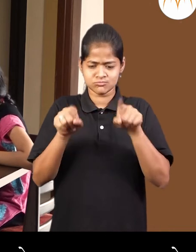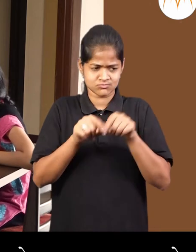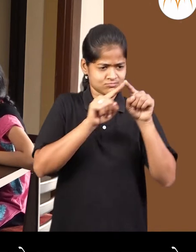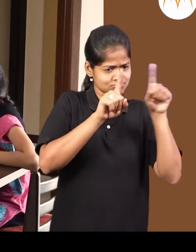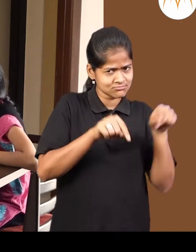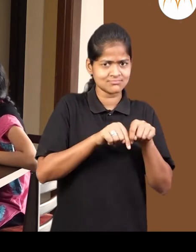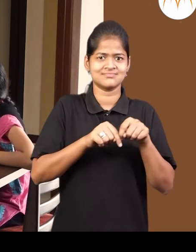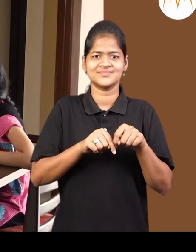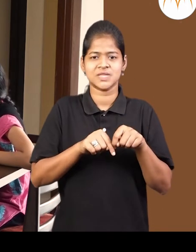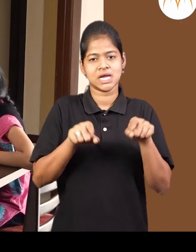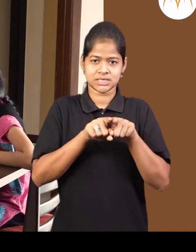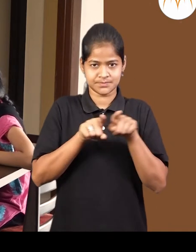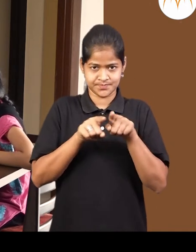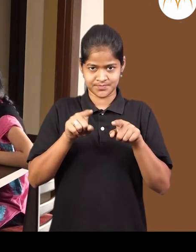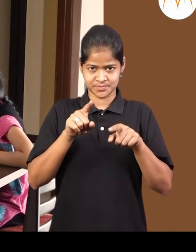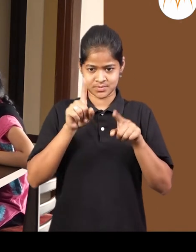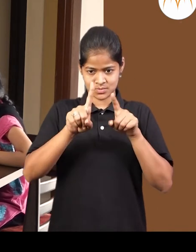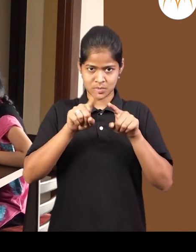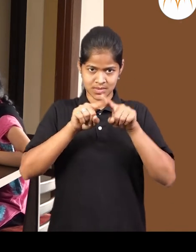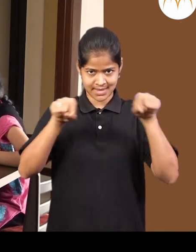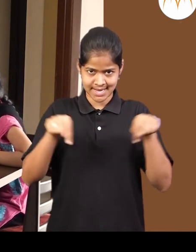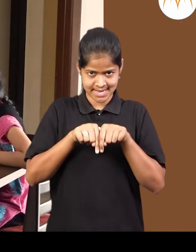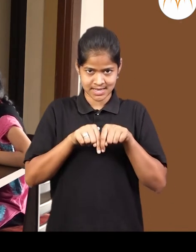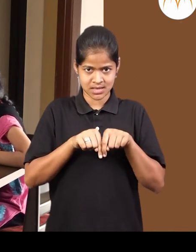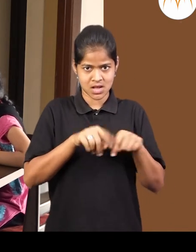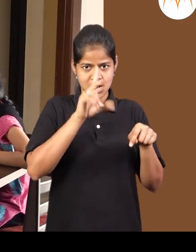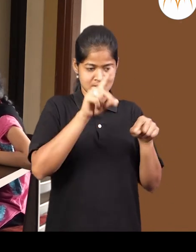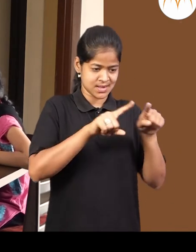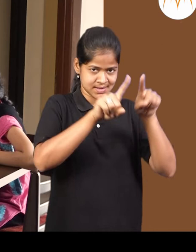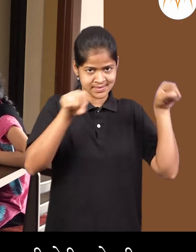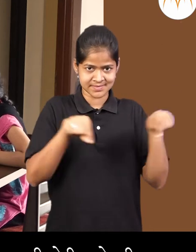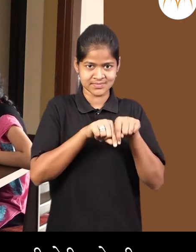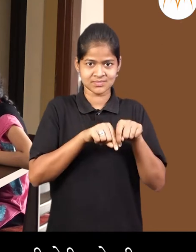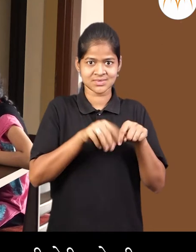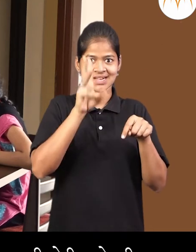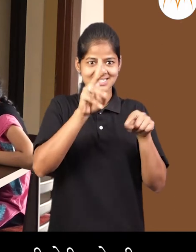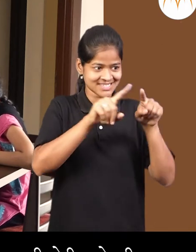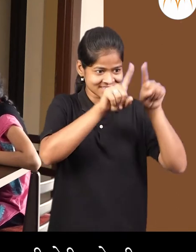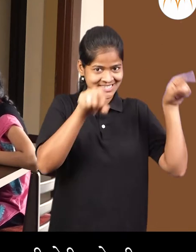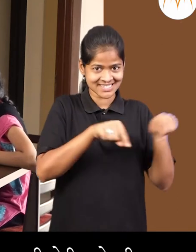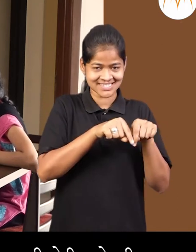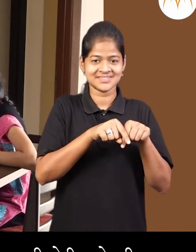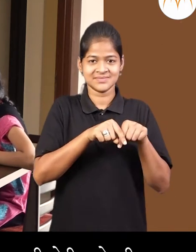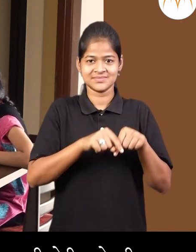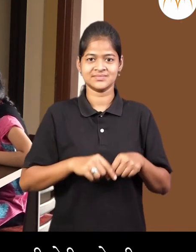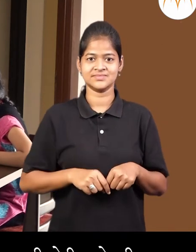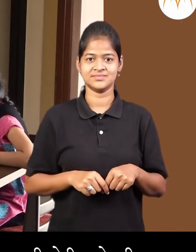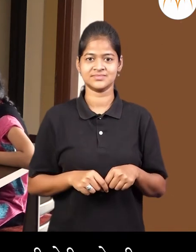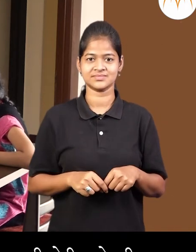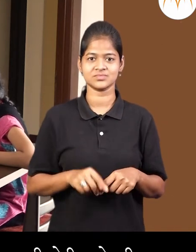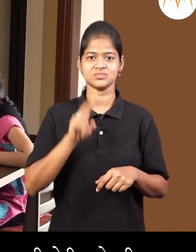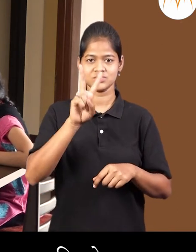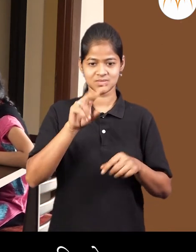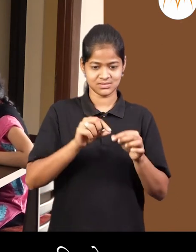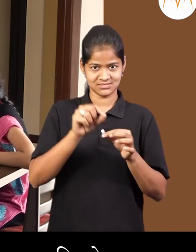भाग पाडायचे. म्हणजे बघ, हा एक आयत, हा दुसरा आयत, हा तिसरा आयत. 2 छोट्या भागांचं क्षेत्रफळ काढून त्याची बेरीज